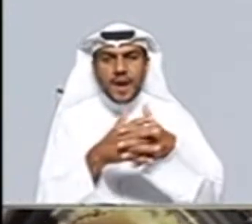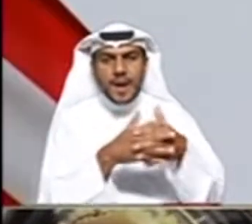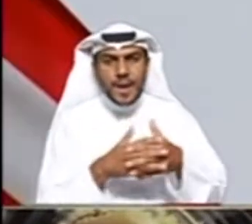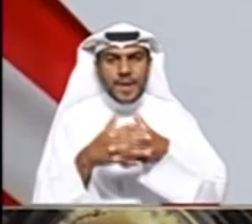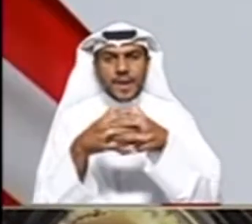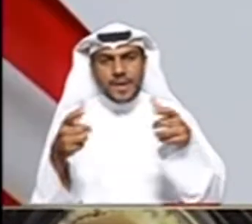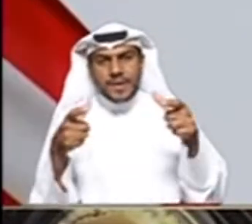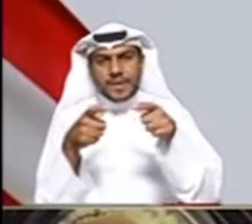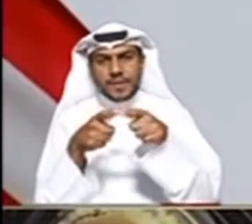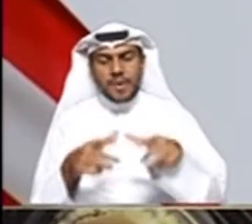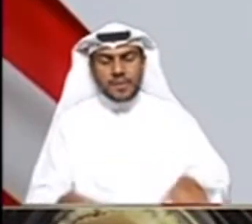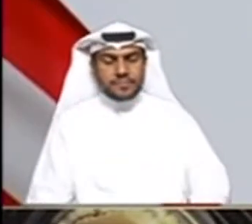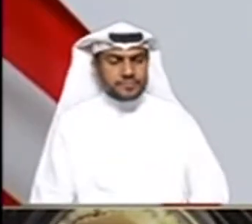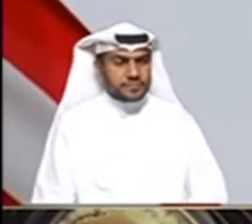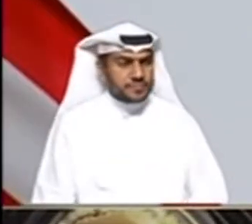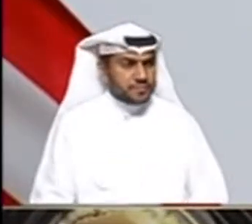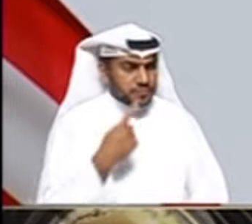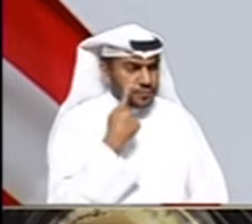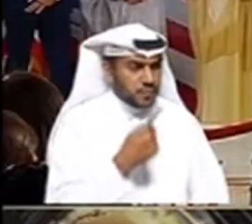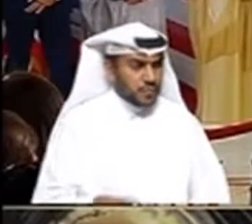بومبيو. نحن نشجع أيضا